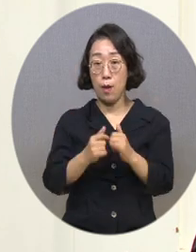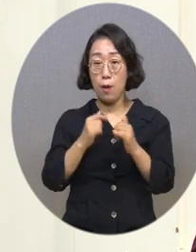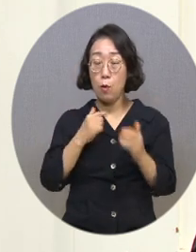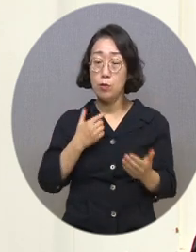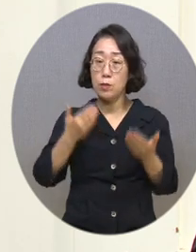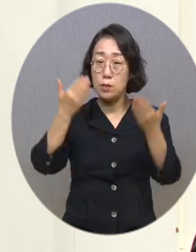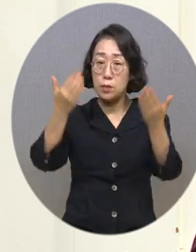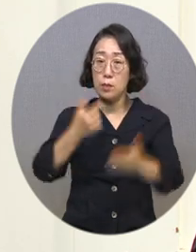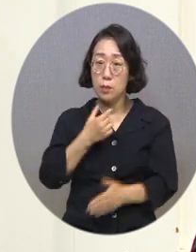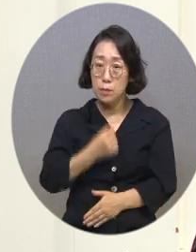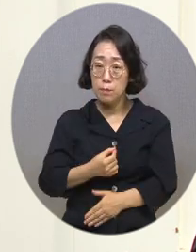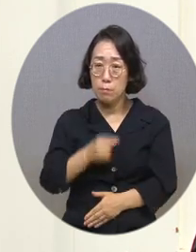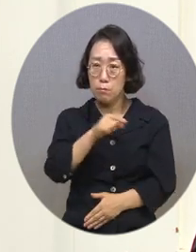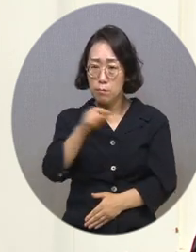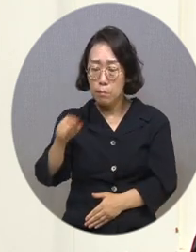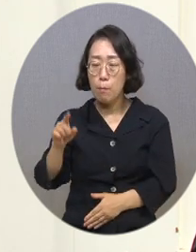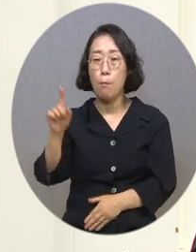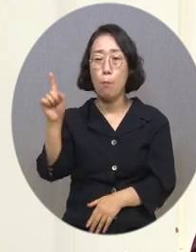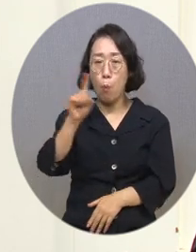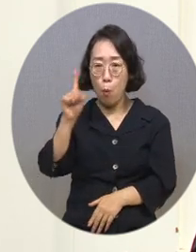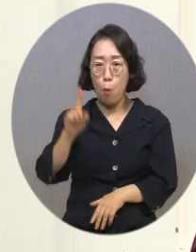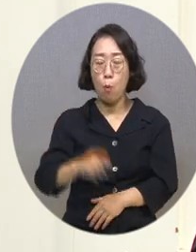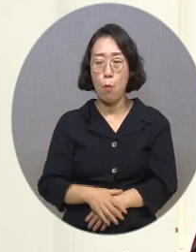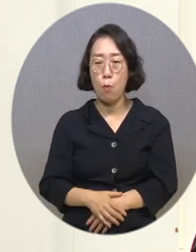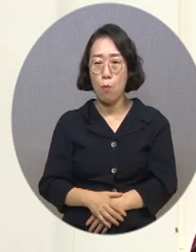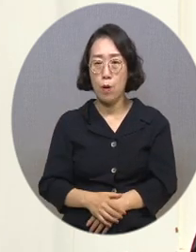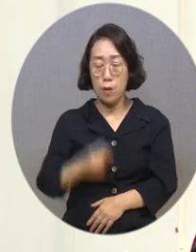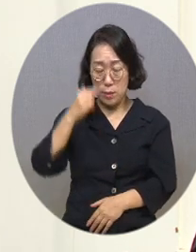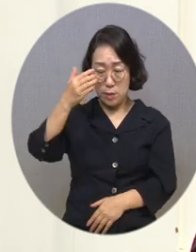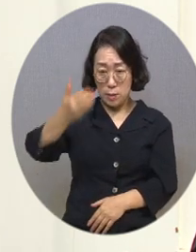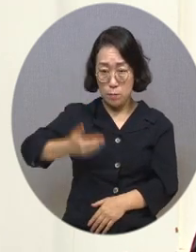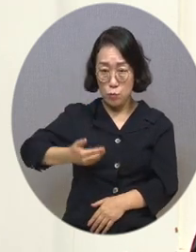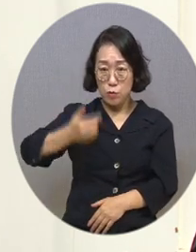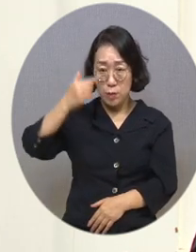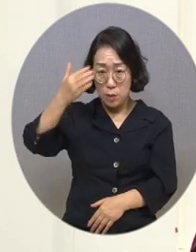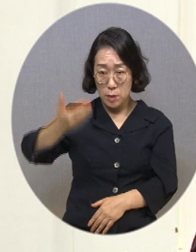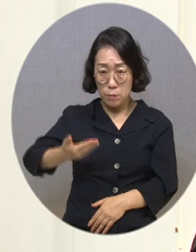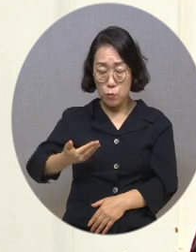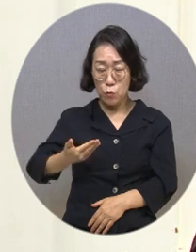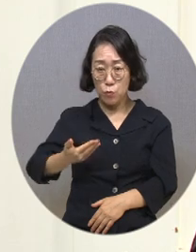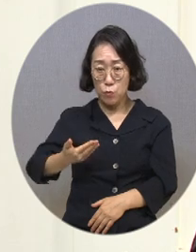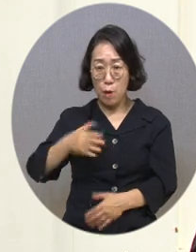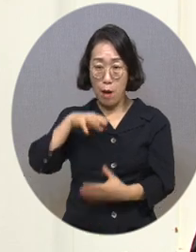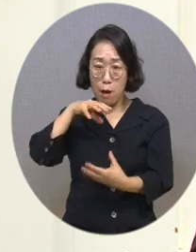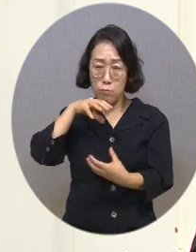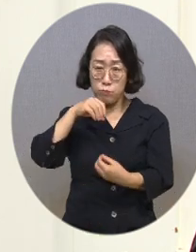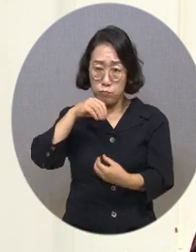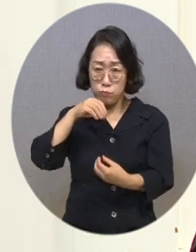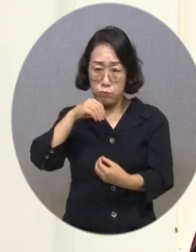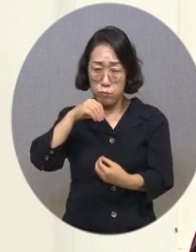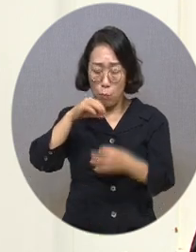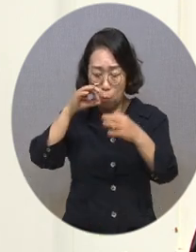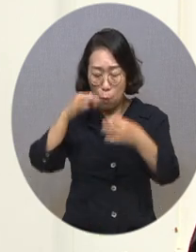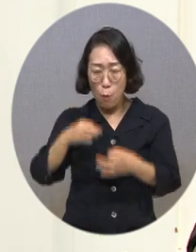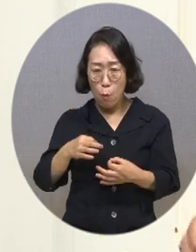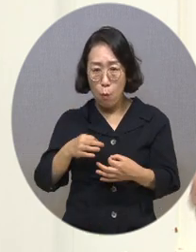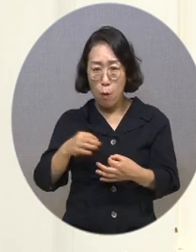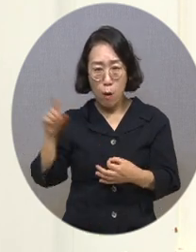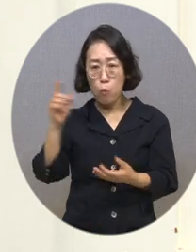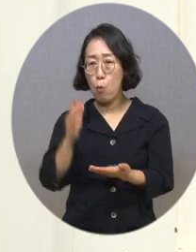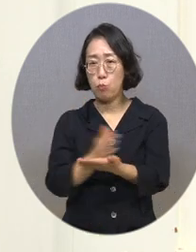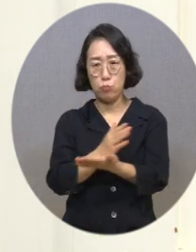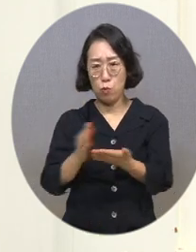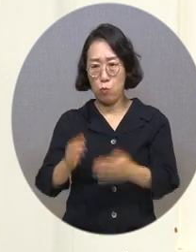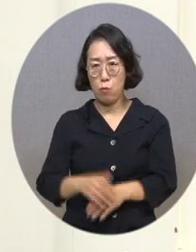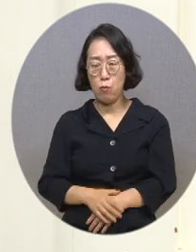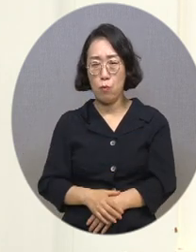부분은 무엇인가? 내가 그런 게 있었나? 이런 질문을 하다 보니까 할 수 있는 게 아무것도 없는 거예요. 기존에 했던